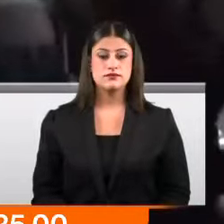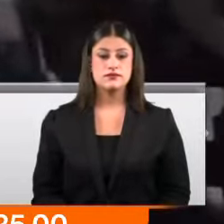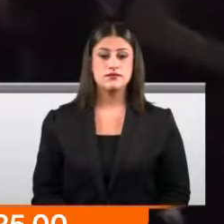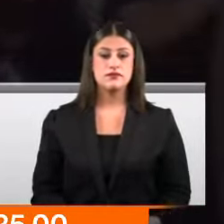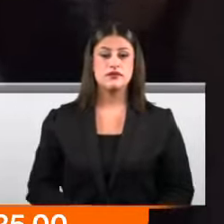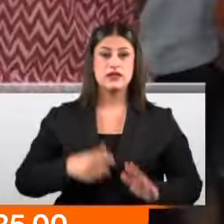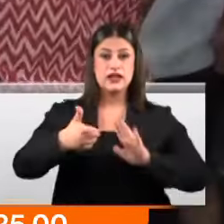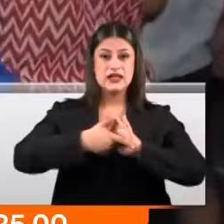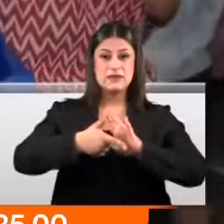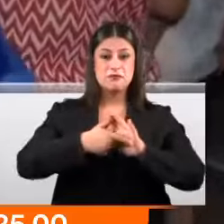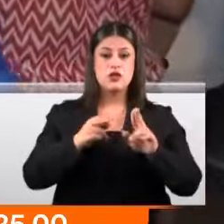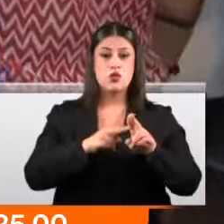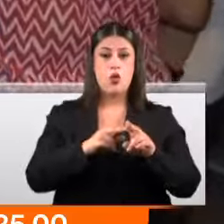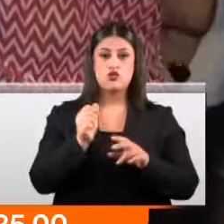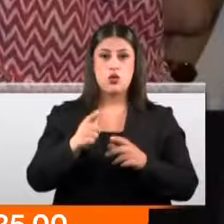İzmir Kordon'da,